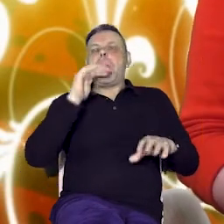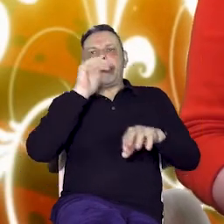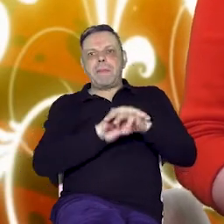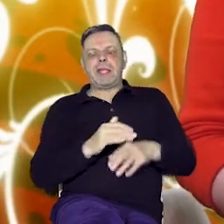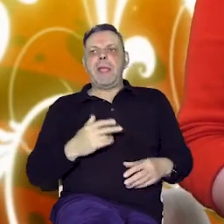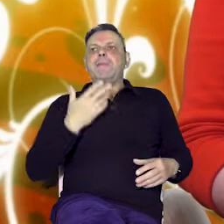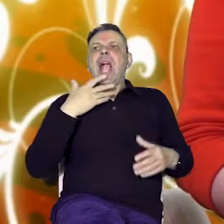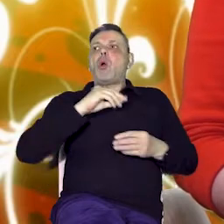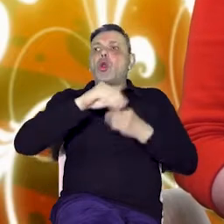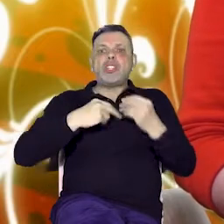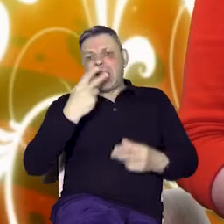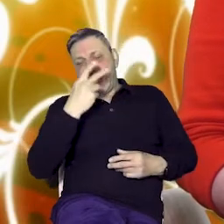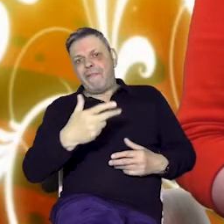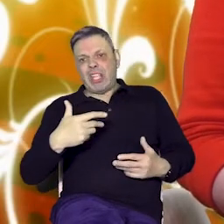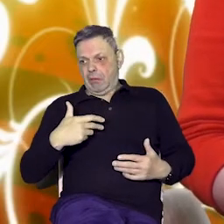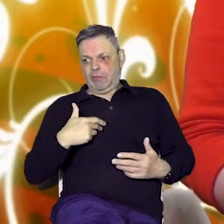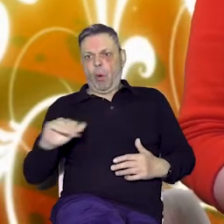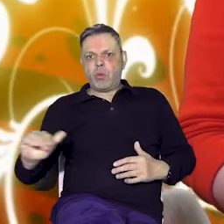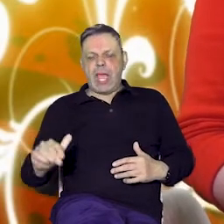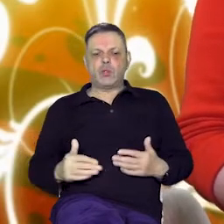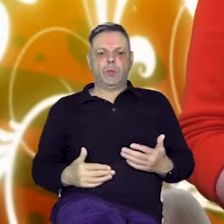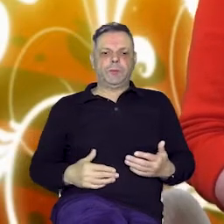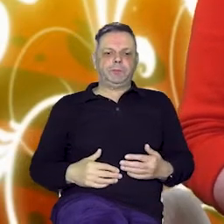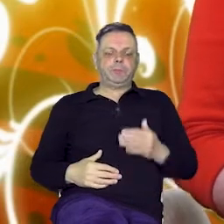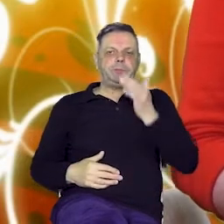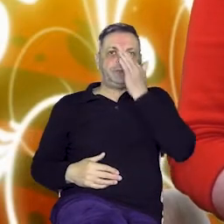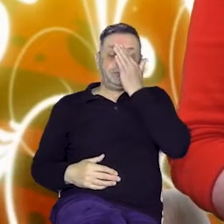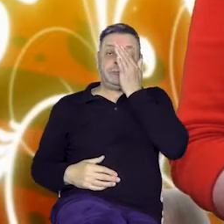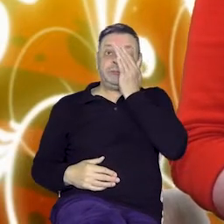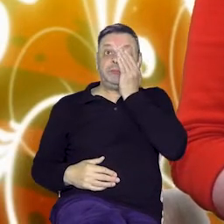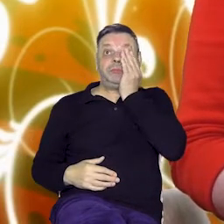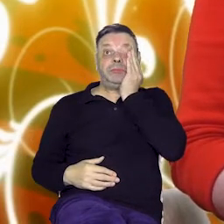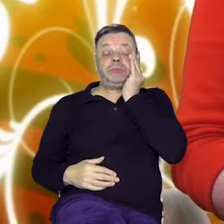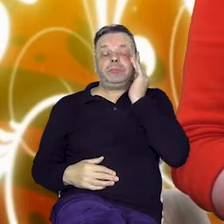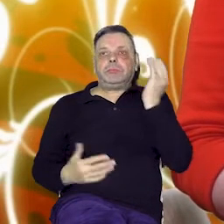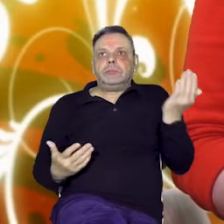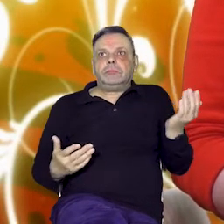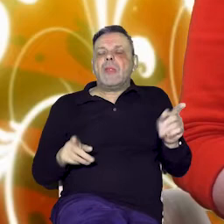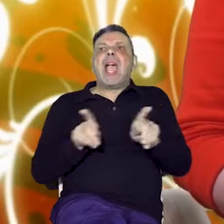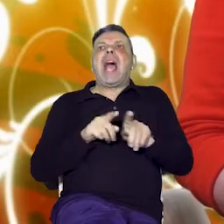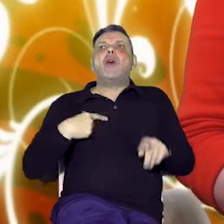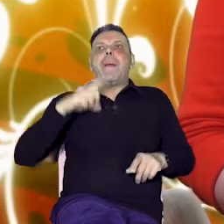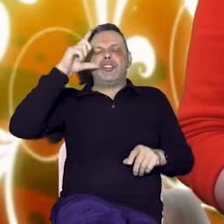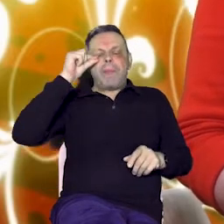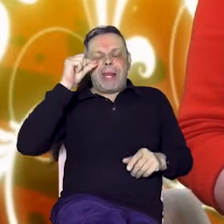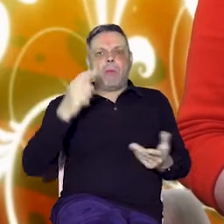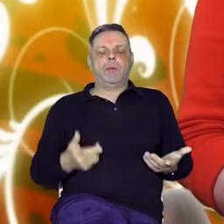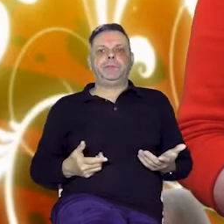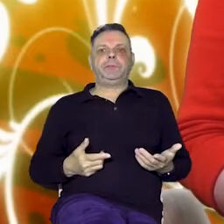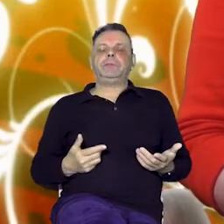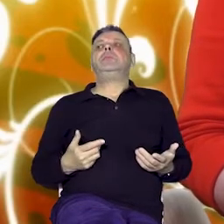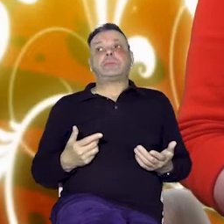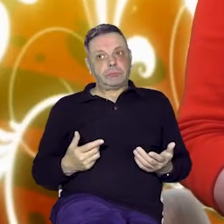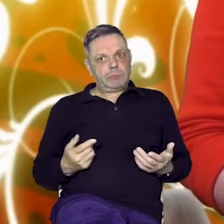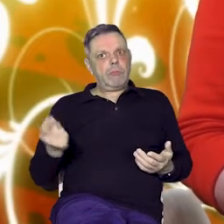Kako roditelji ne uoče na svojoj djeci? Znate, da li možda mi žmirimo na neke probleme. I onda nam dolaze